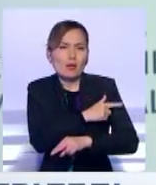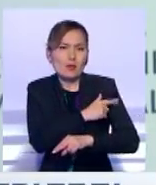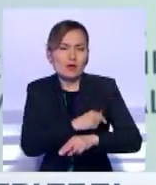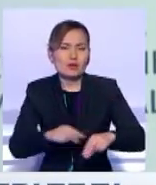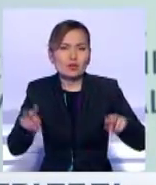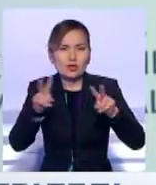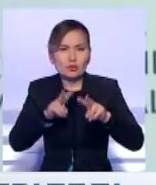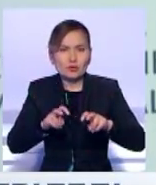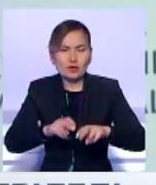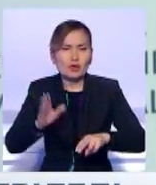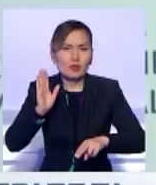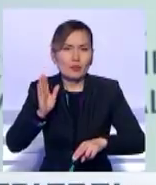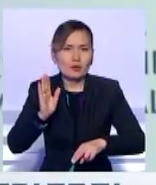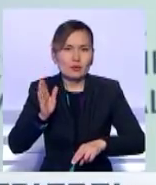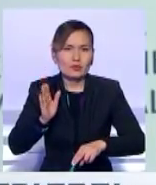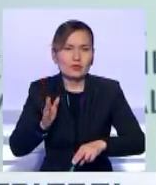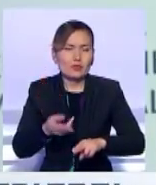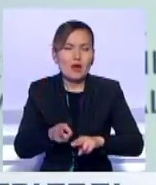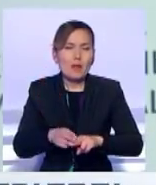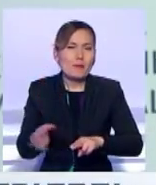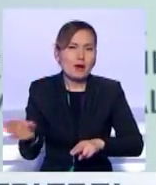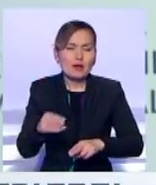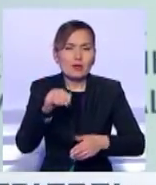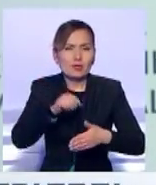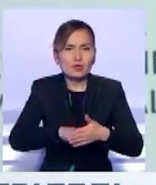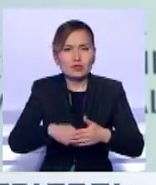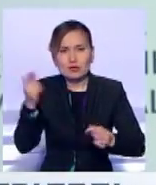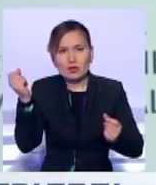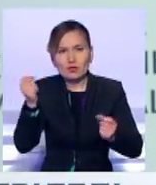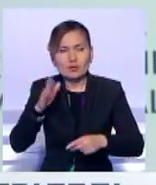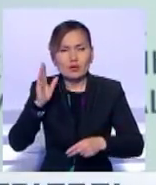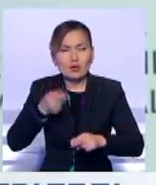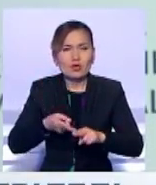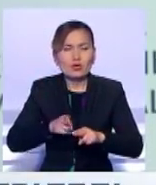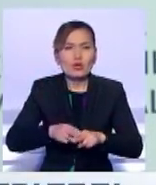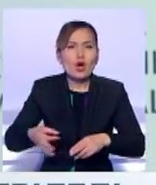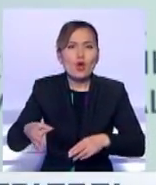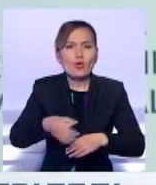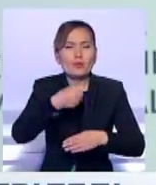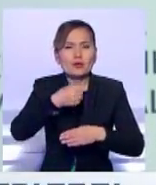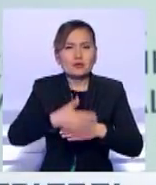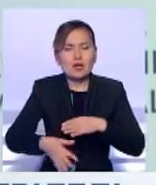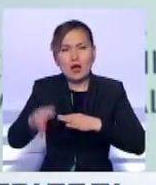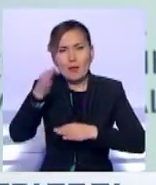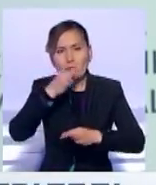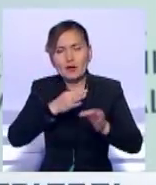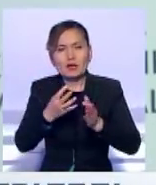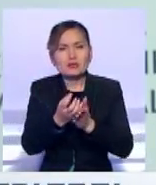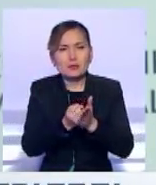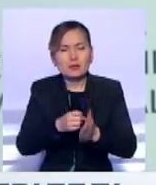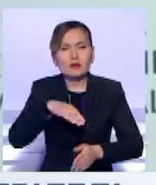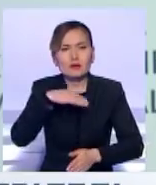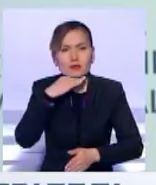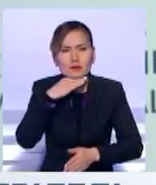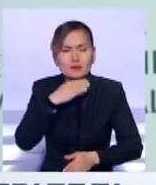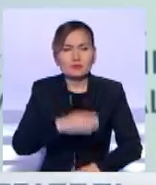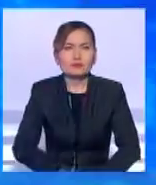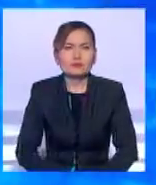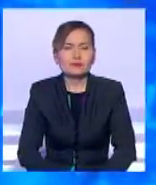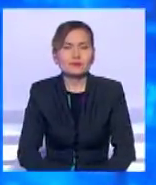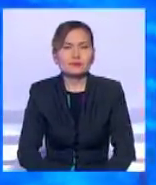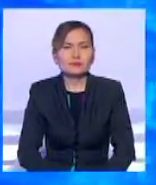батыс Қазақстанға барып, кідірістің мәні жайын анықтаймыз. Бүгінде облыс орталығында дәрілік заттардың жеткілікті қоры бар.